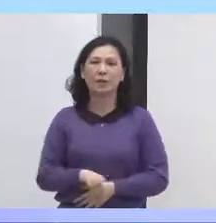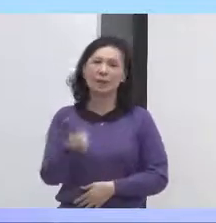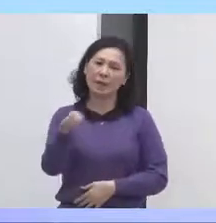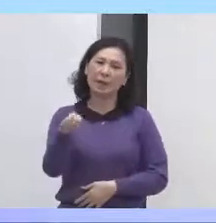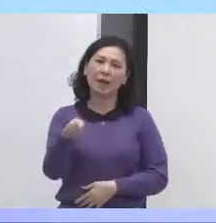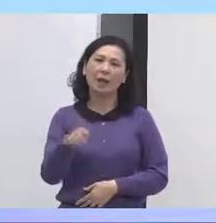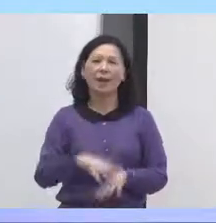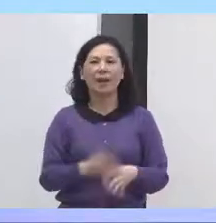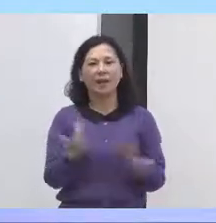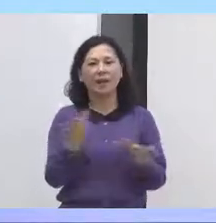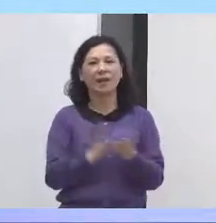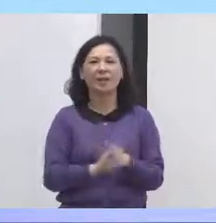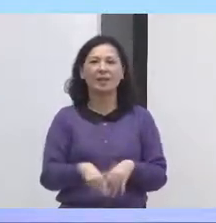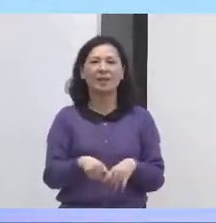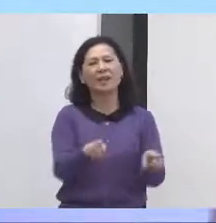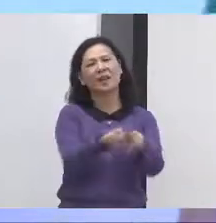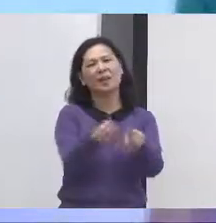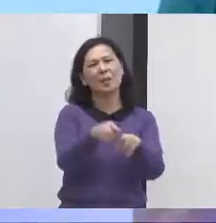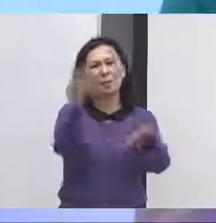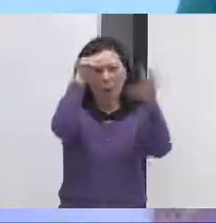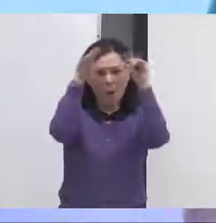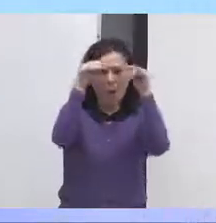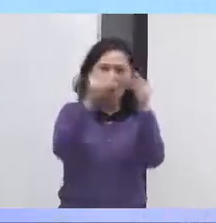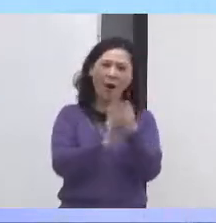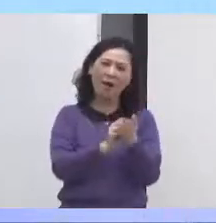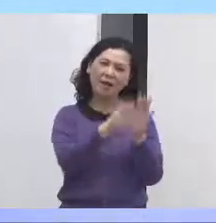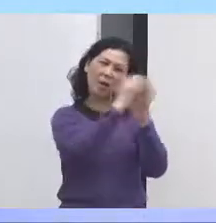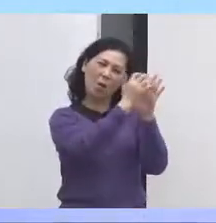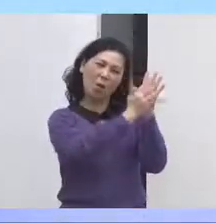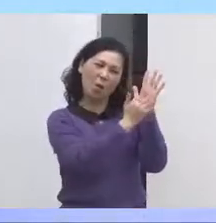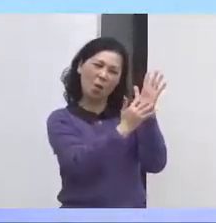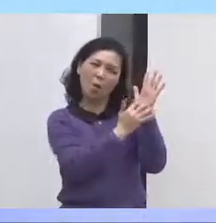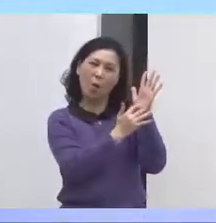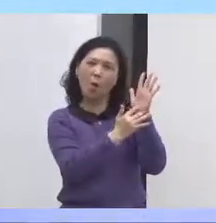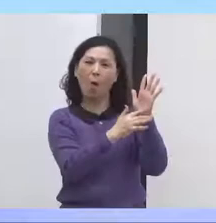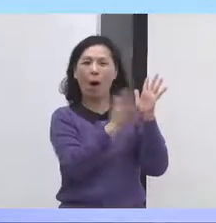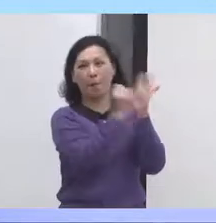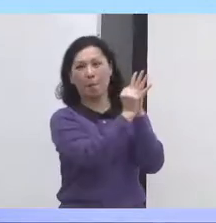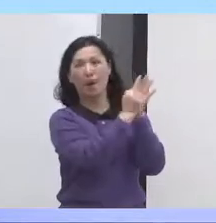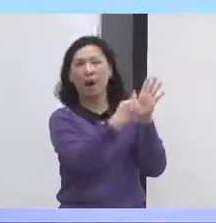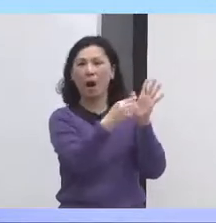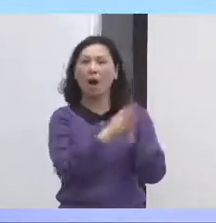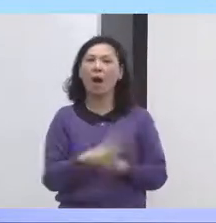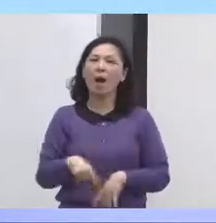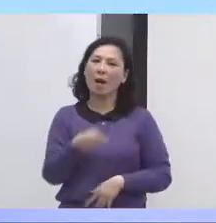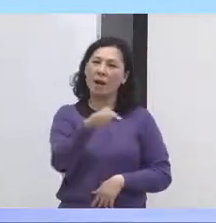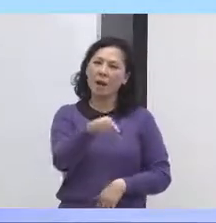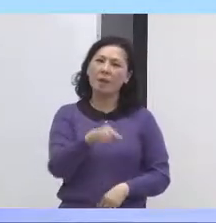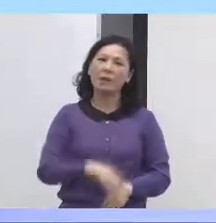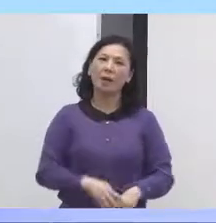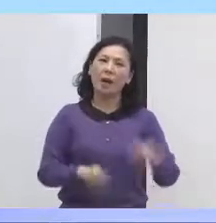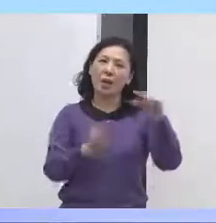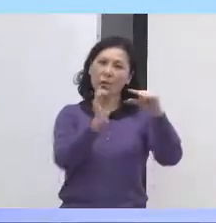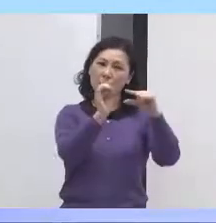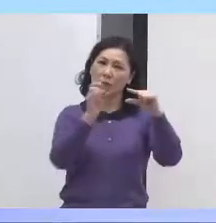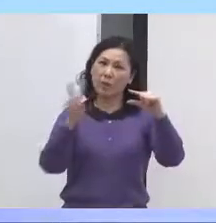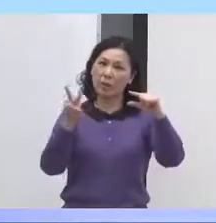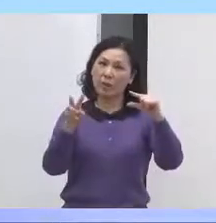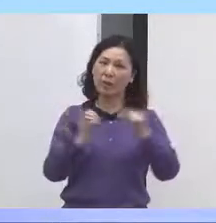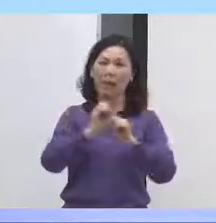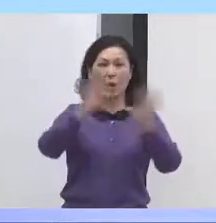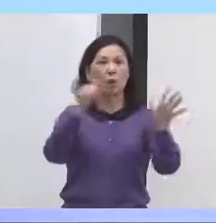它写成文字。好，那至于宣言有一些东西，其实你参与到一定程度的时候，你可能才会觉